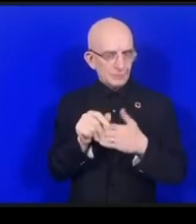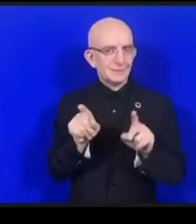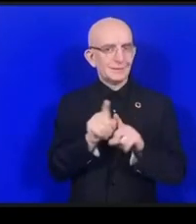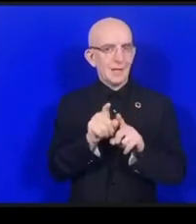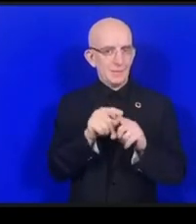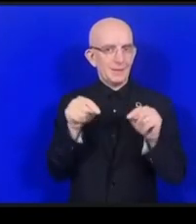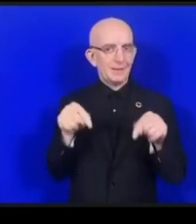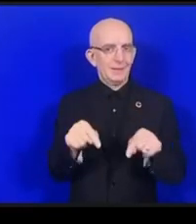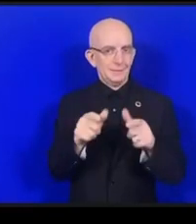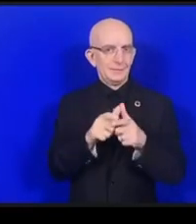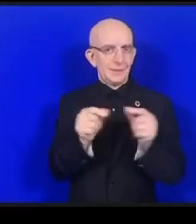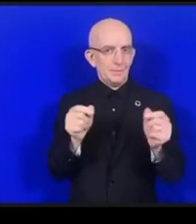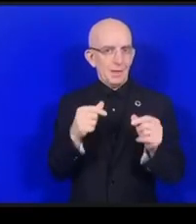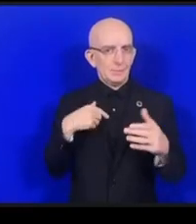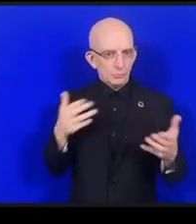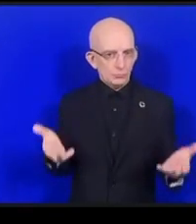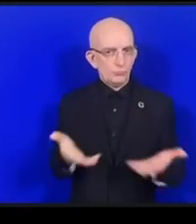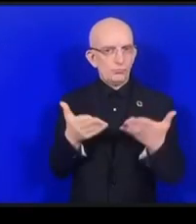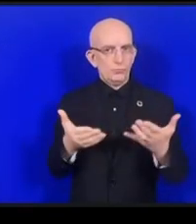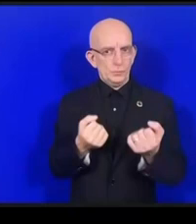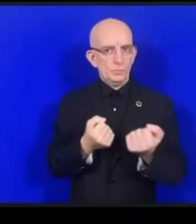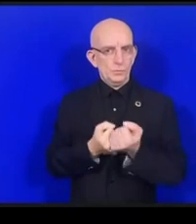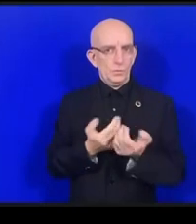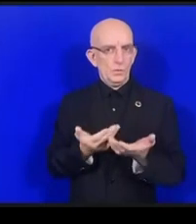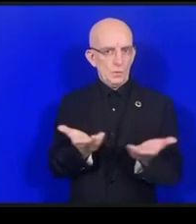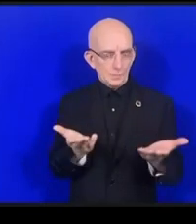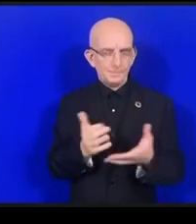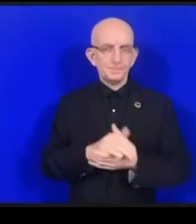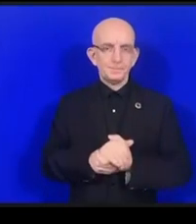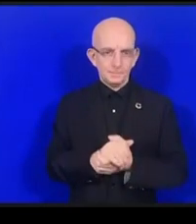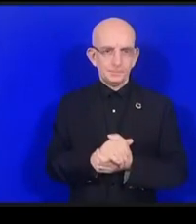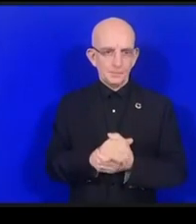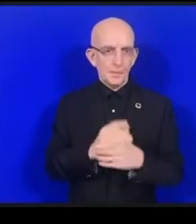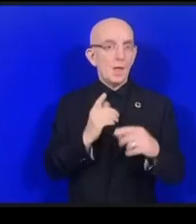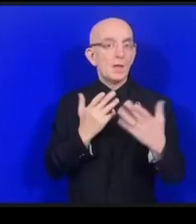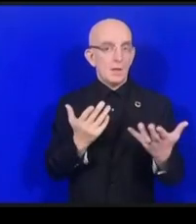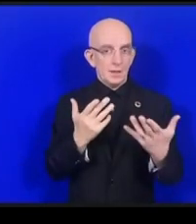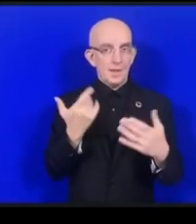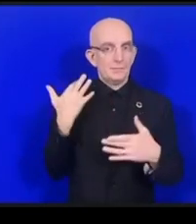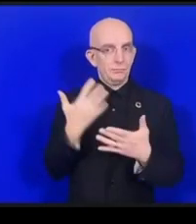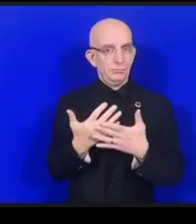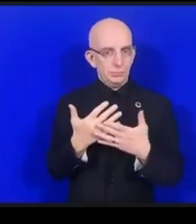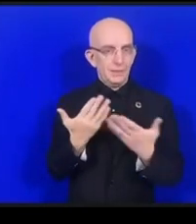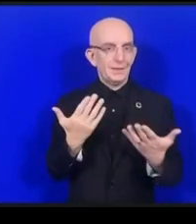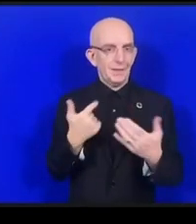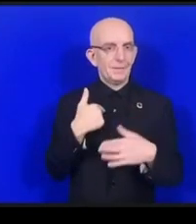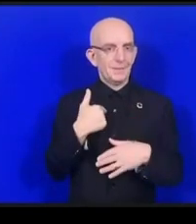отметить что после этой аварии я